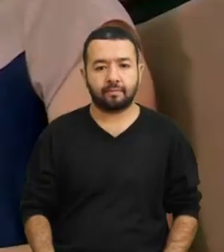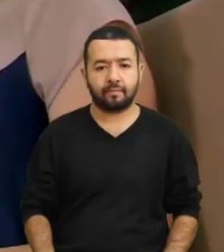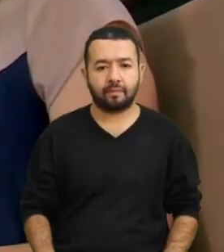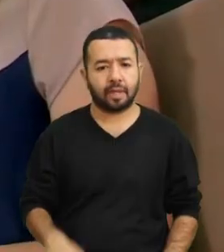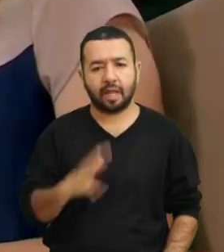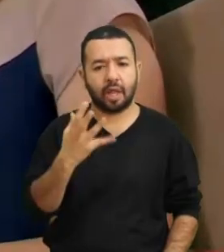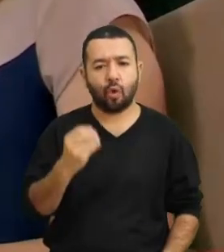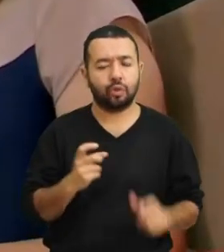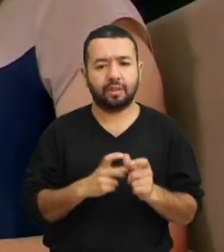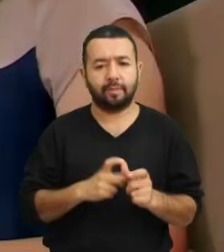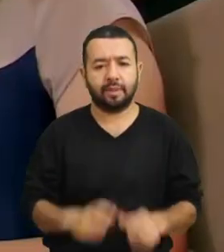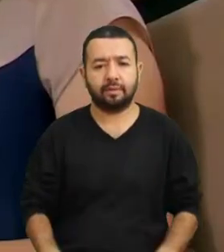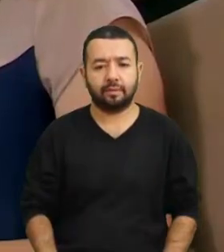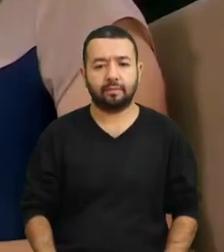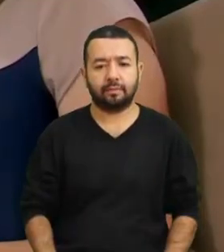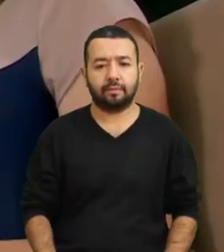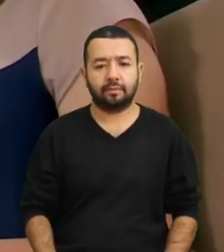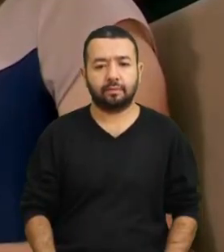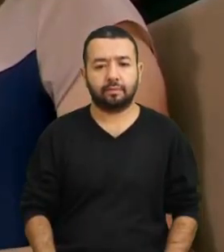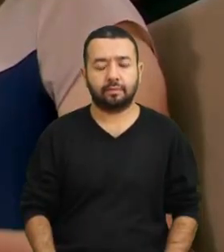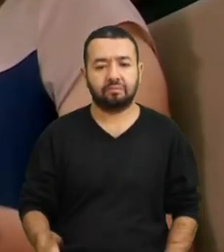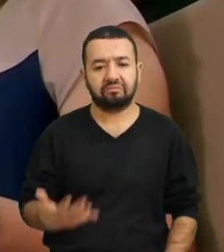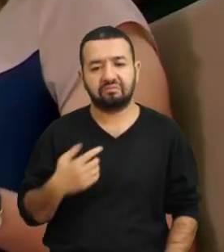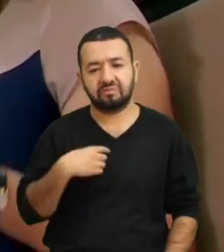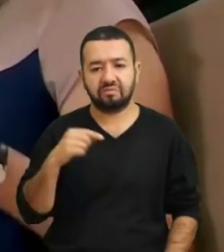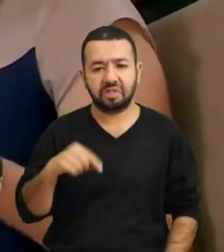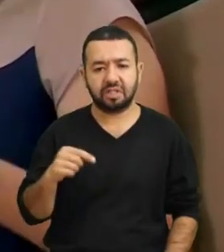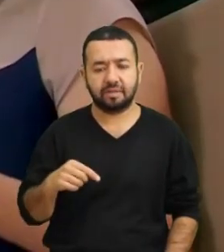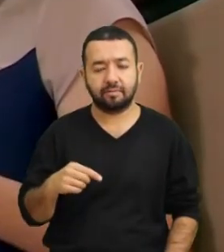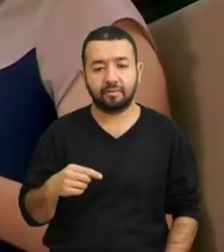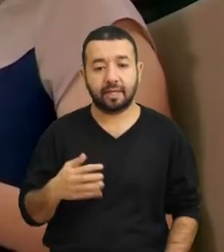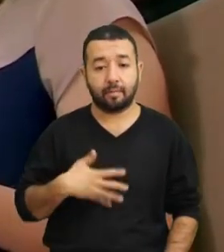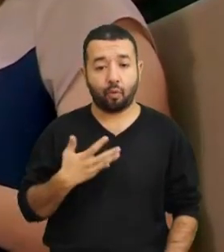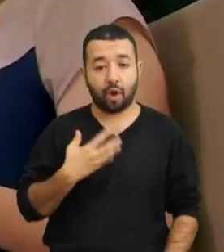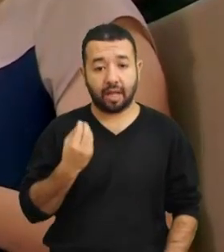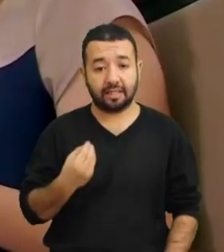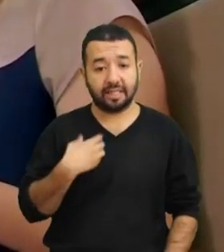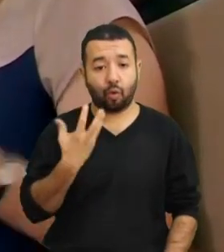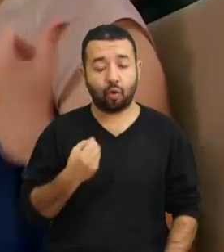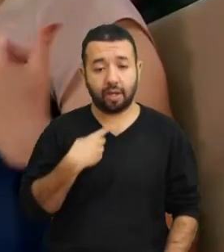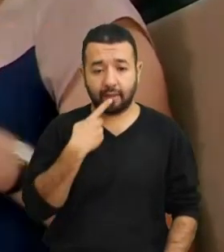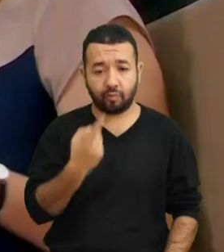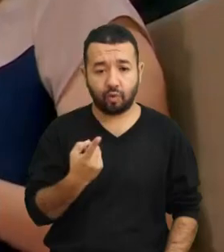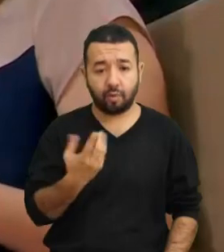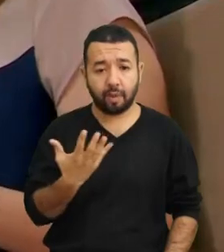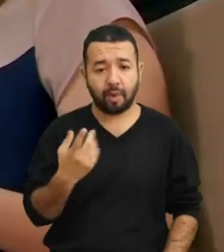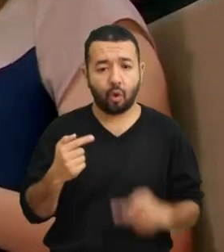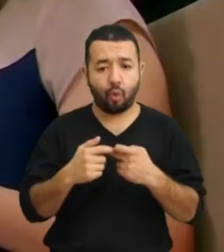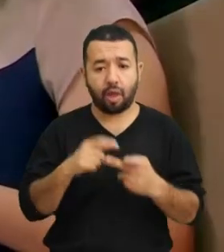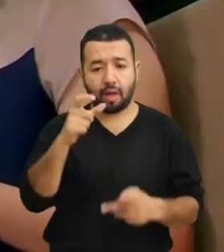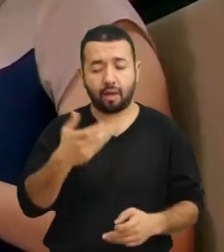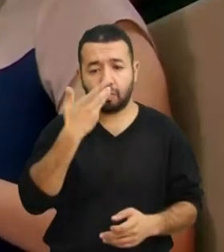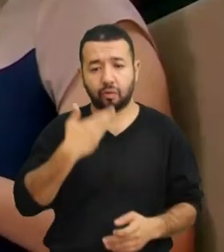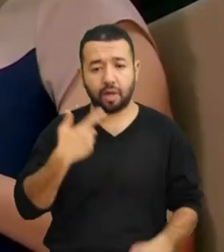Ne oldu Serpil? Ay şimdi pozitif olayım diyorum da birden rüyam